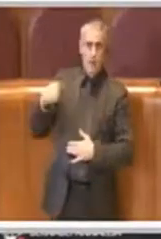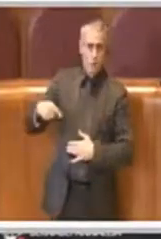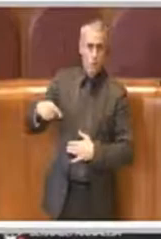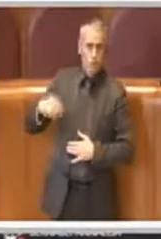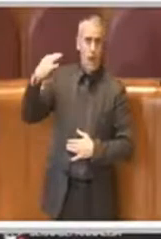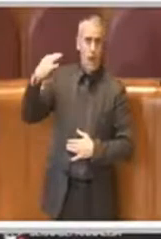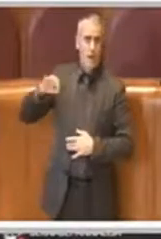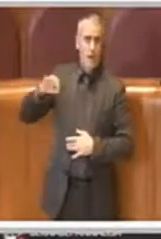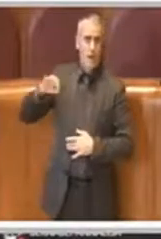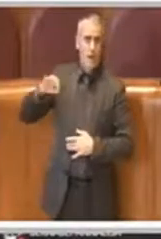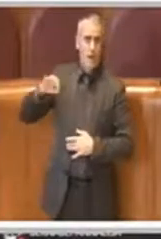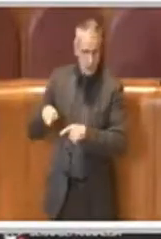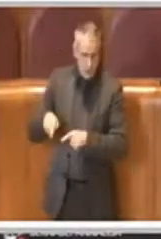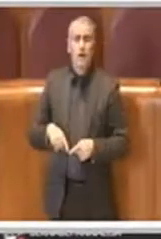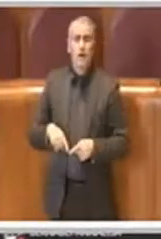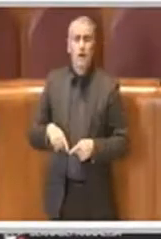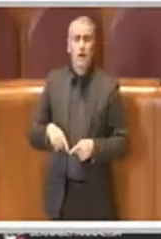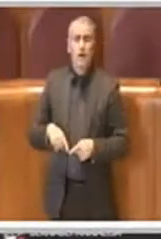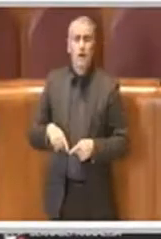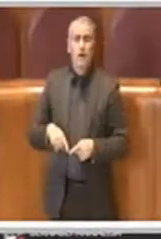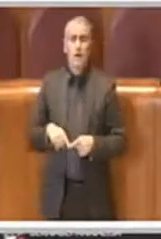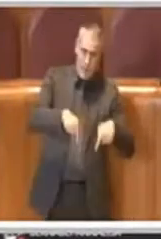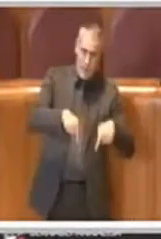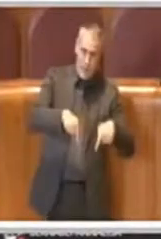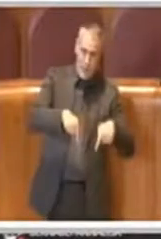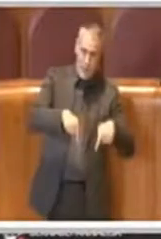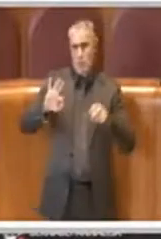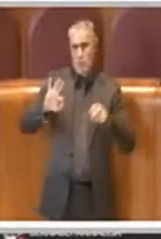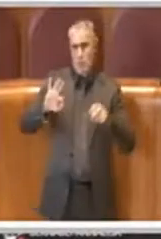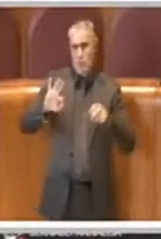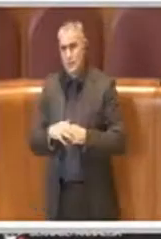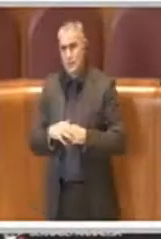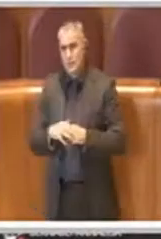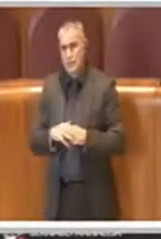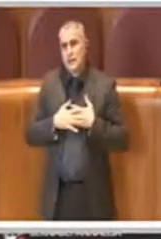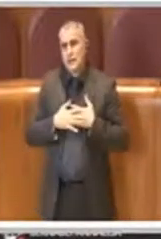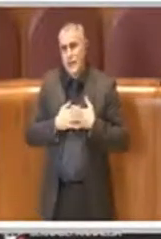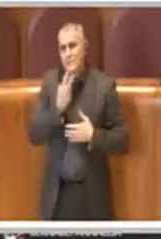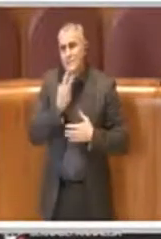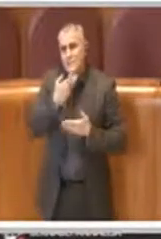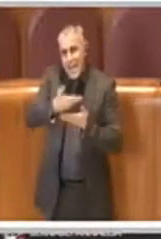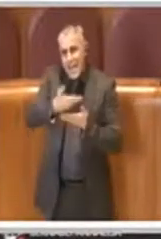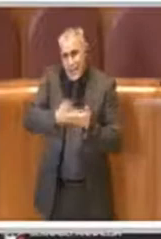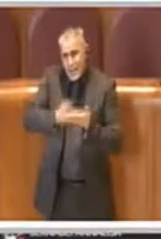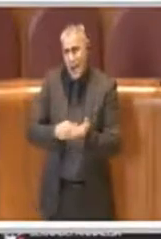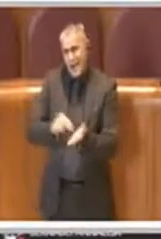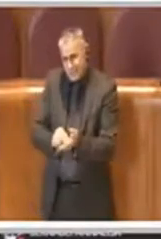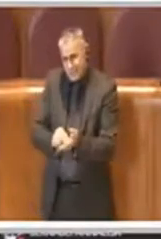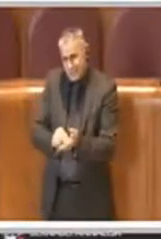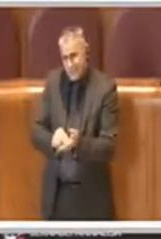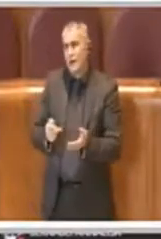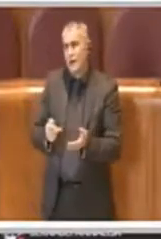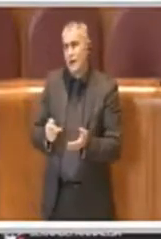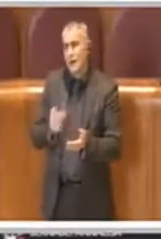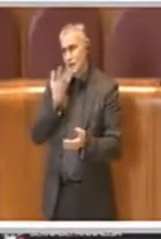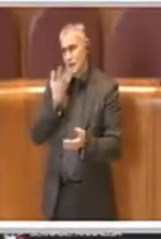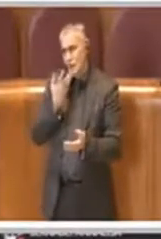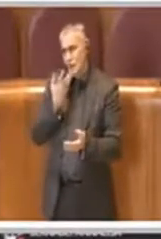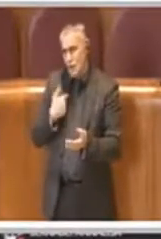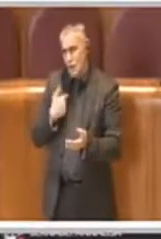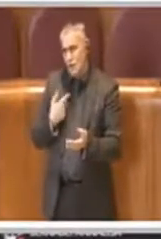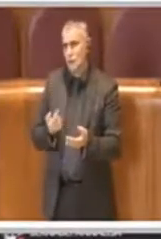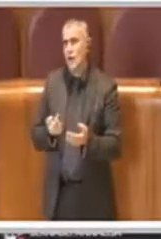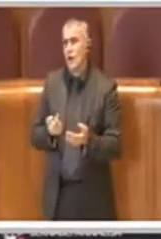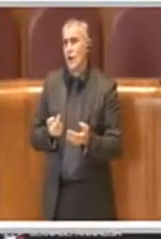sedute di commissione su questo argomento e anche su altri. Però ecco, Presidente, io ci tenevo a mettere a verbale anche oggi della seduta di Assemblea Capitolina, oltre che a quella di